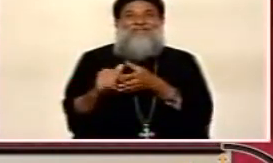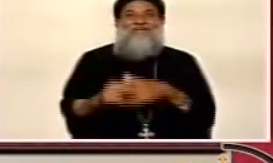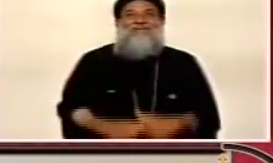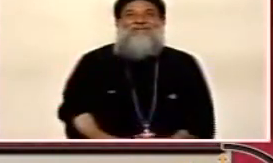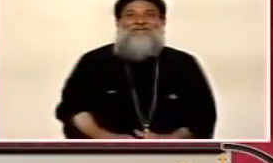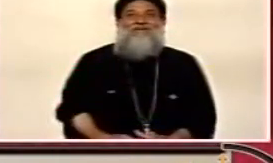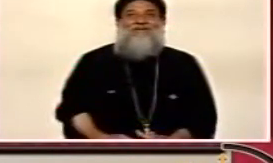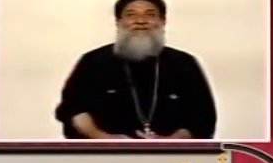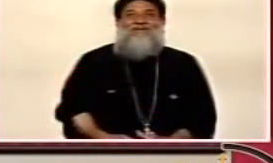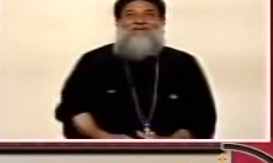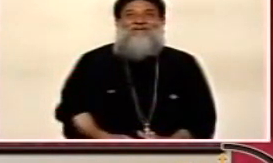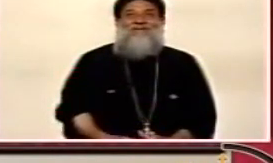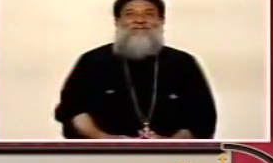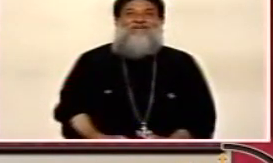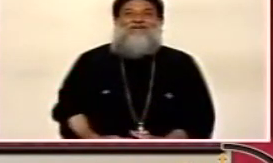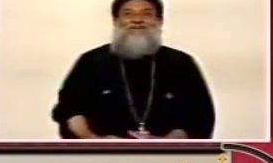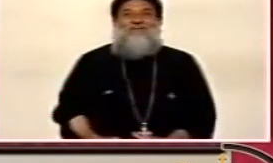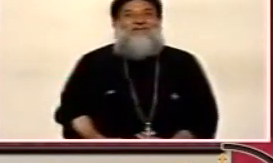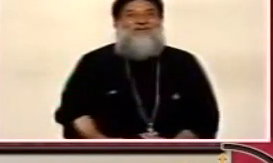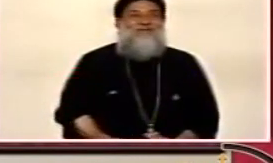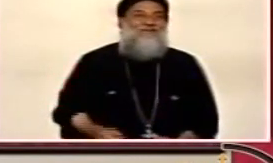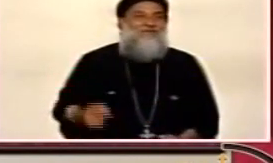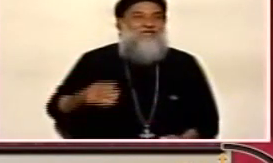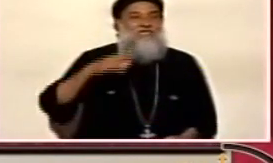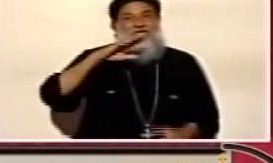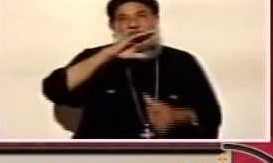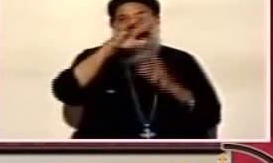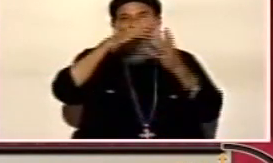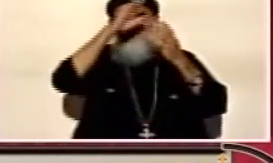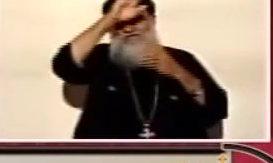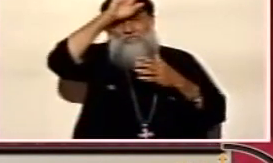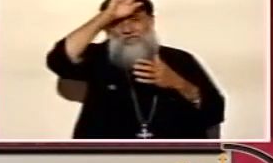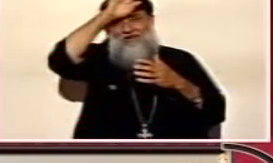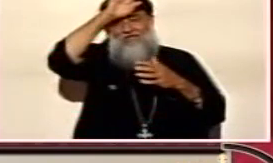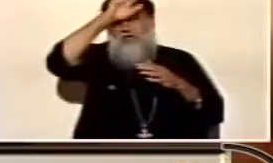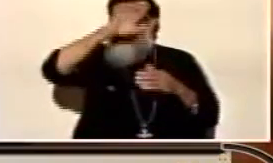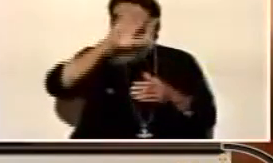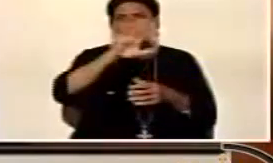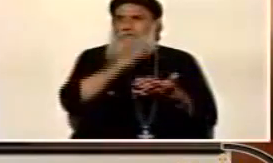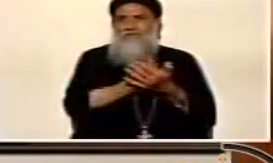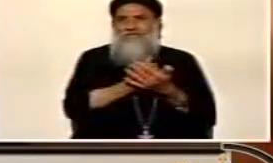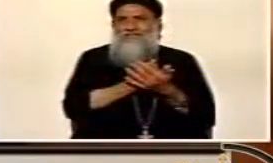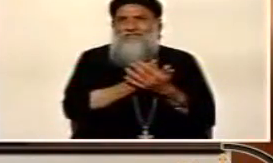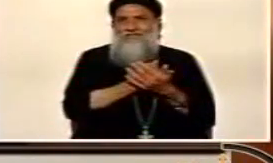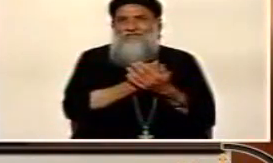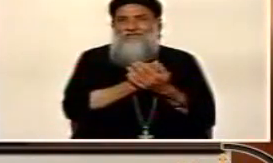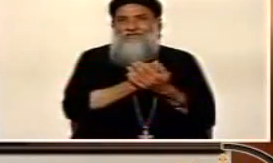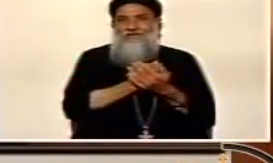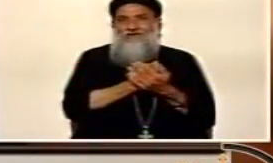متهيألي ملكك. ملكك. يعني